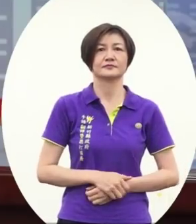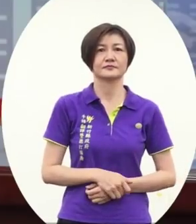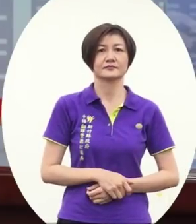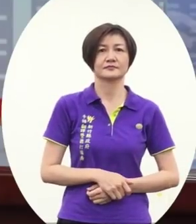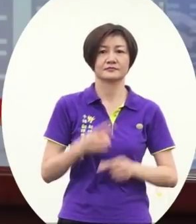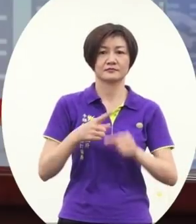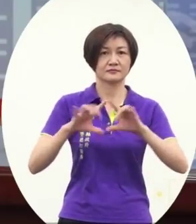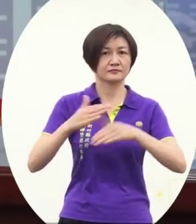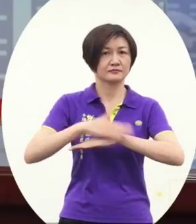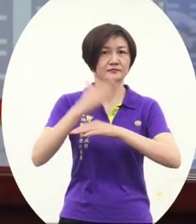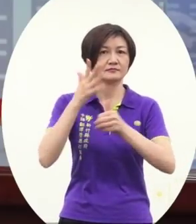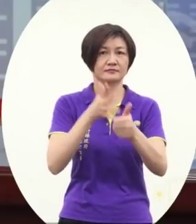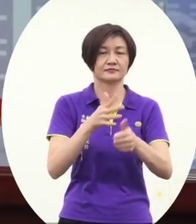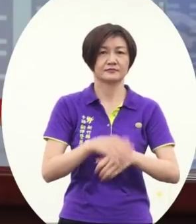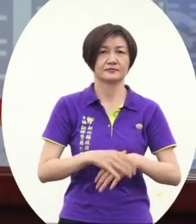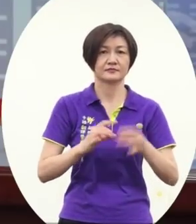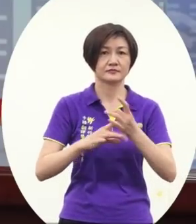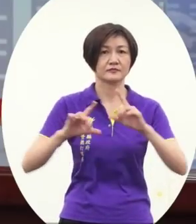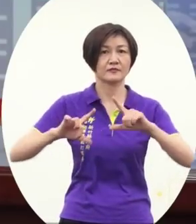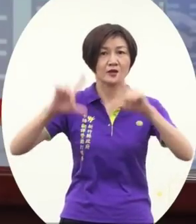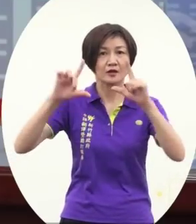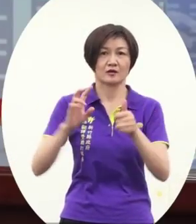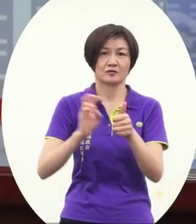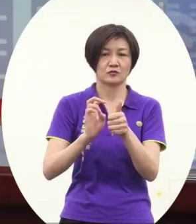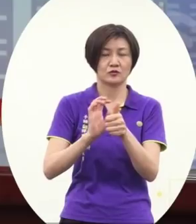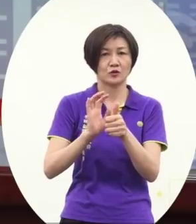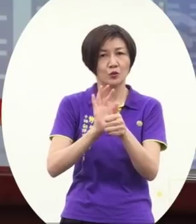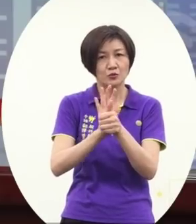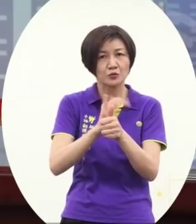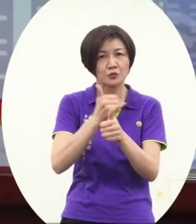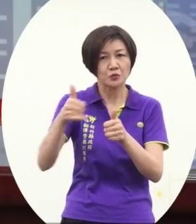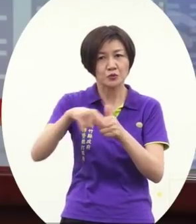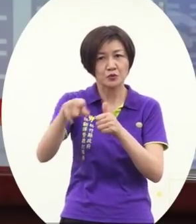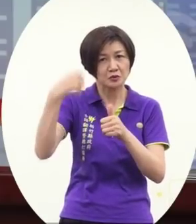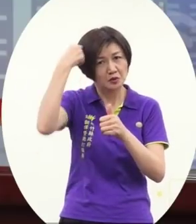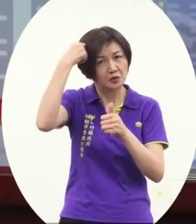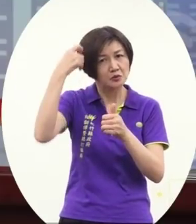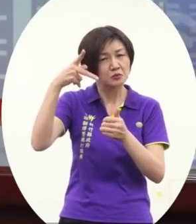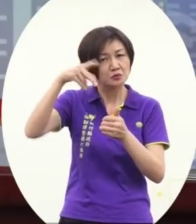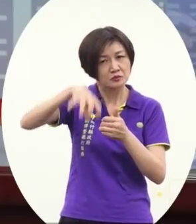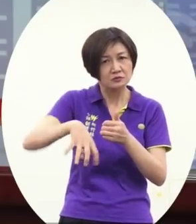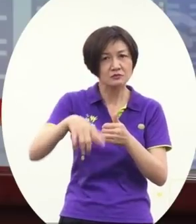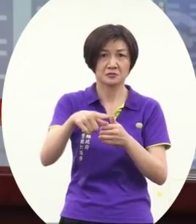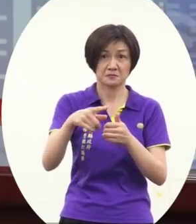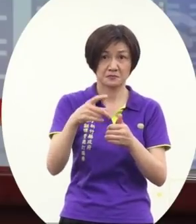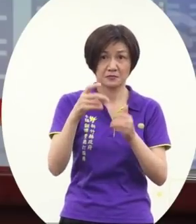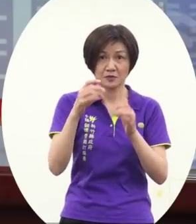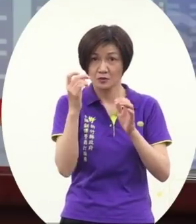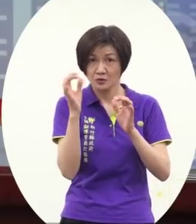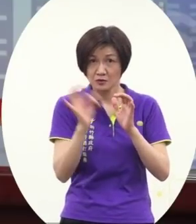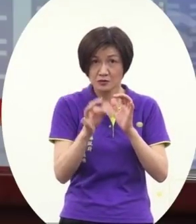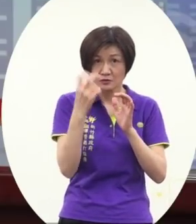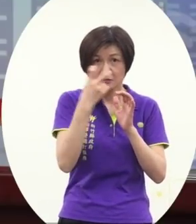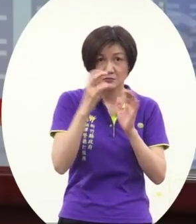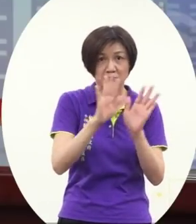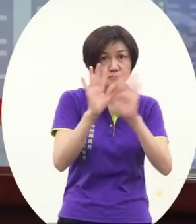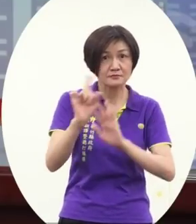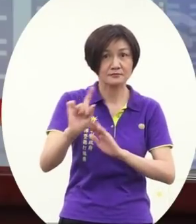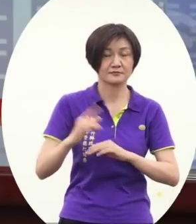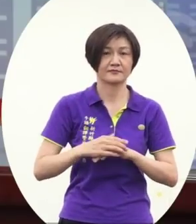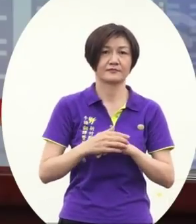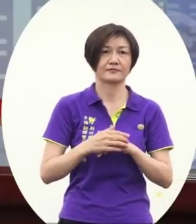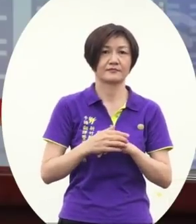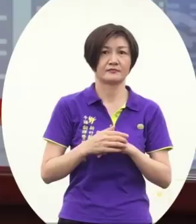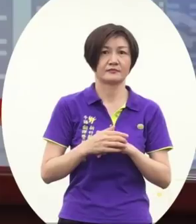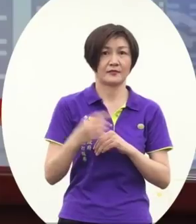中国时报提问：竹东照护员宿舍所在的社区快筛的状况为何？请卫生局回答。